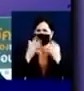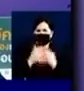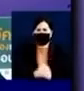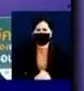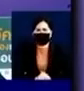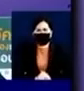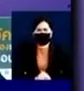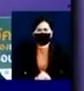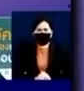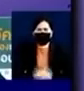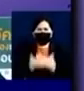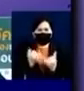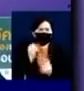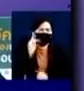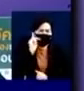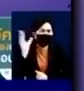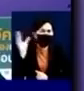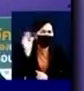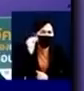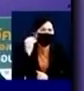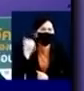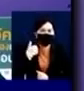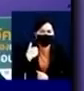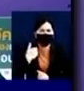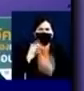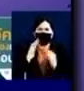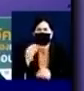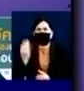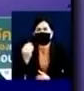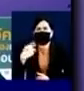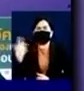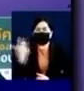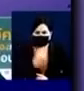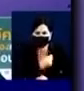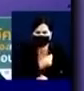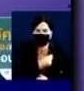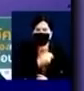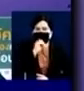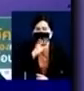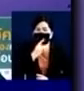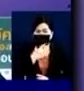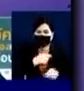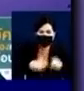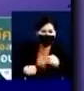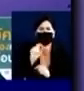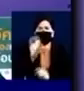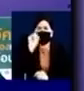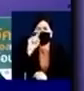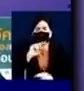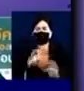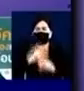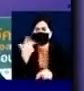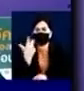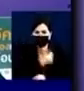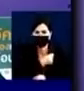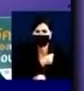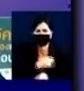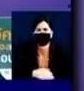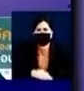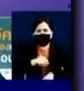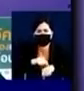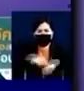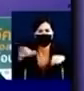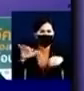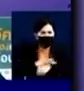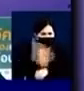ฉีด mRNA ซ้ําง่ายๆเลยจำง่ายๆแบบนี้เลยนะคะอันนี้เขาออกมาแล้วนะคะเป็นสูตรออกมาแล้วนะคะ